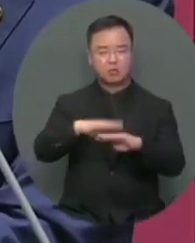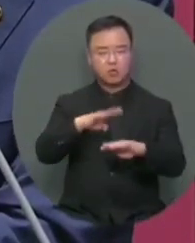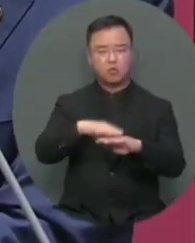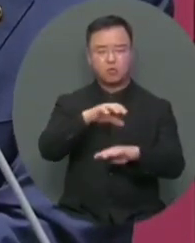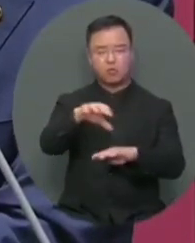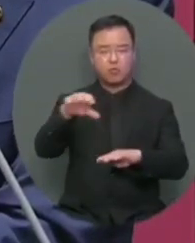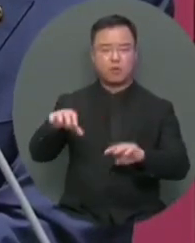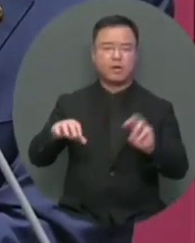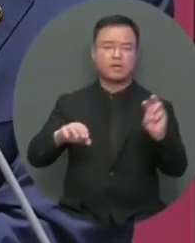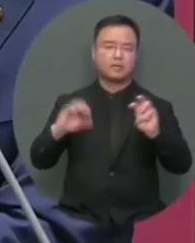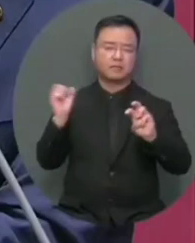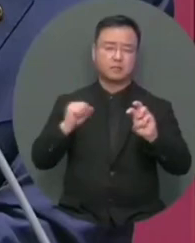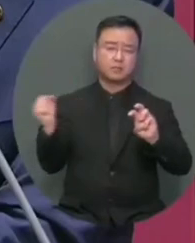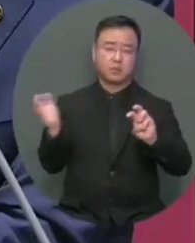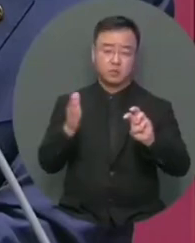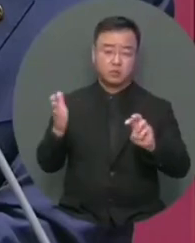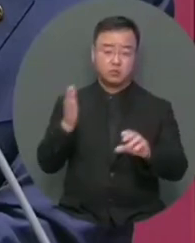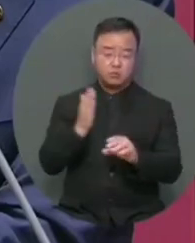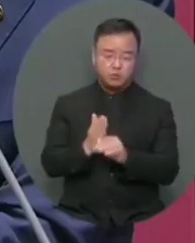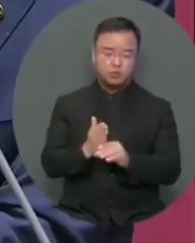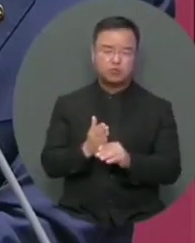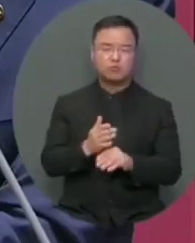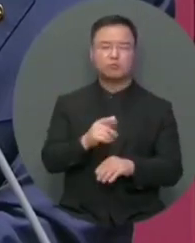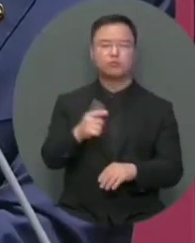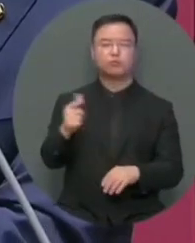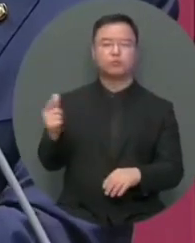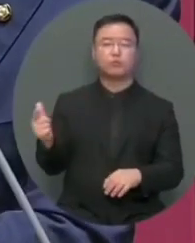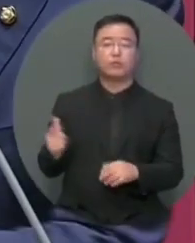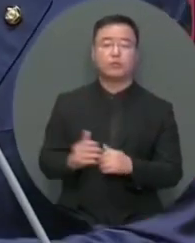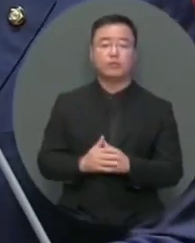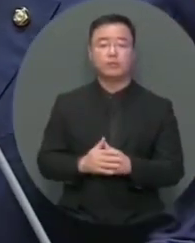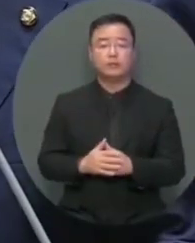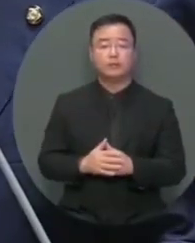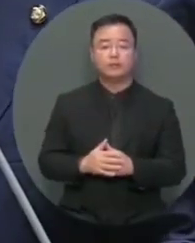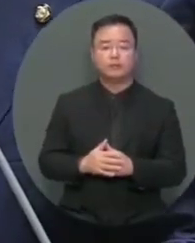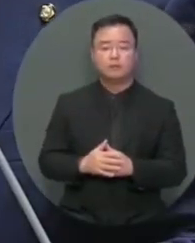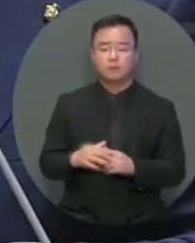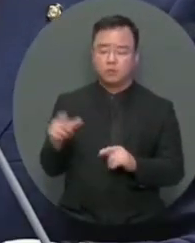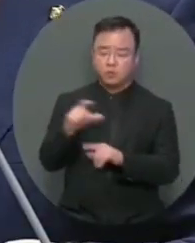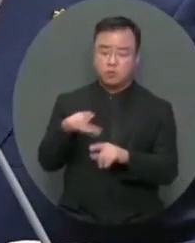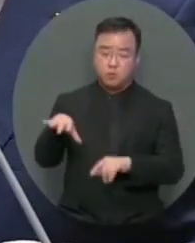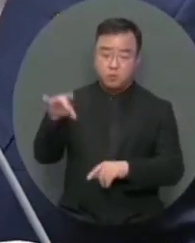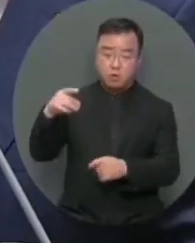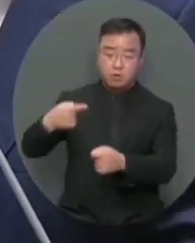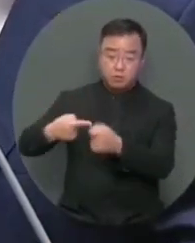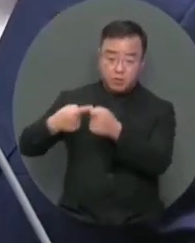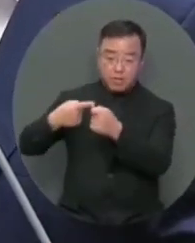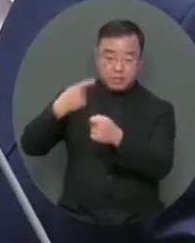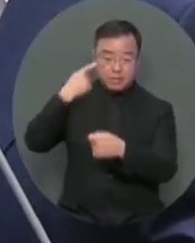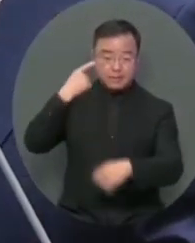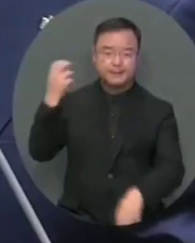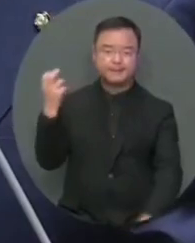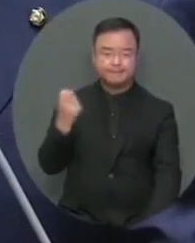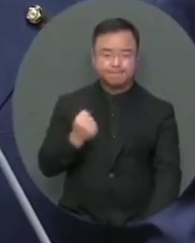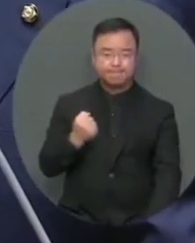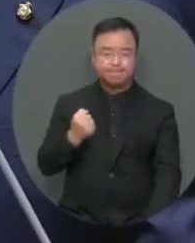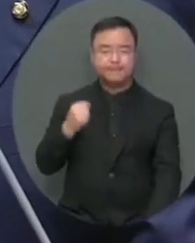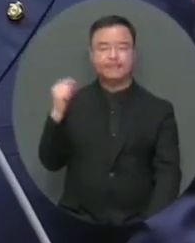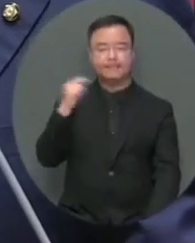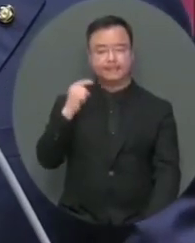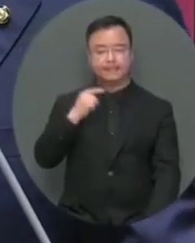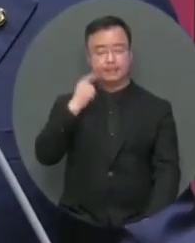이상을 차지하고 있고 이런 것들은 어떤 거를 우선순위로 해서 어떻게 해야 되는지를 저희가 철저하게 할